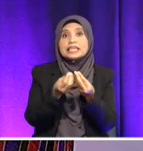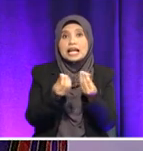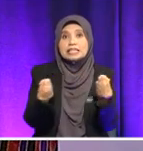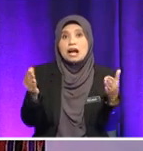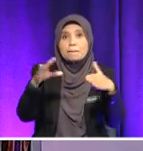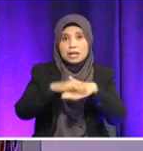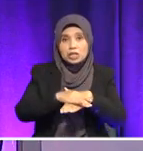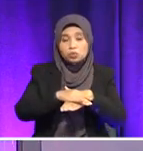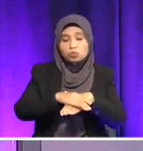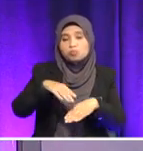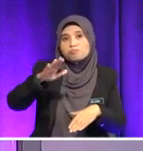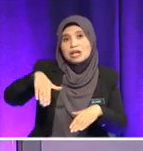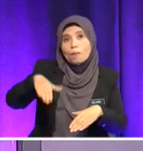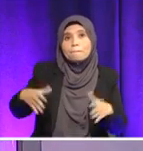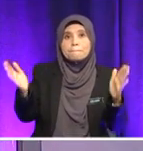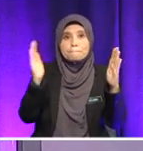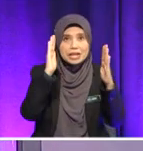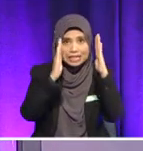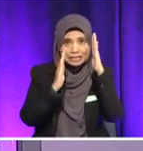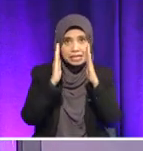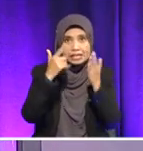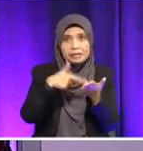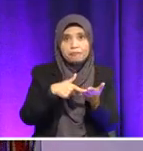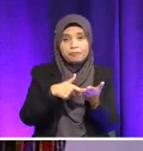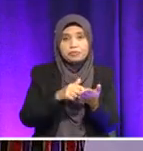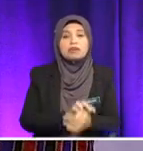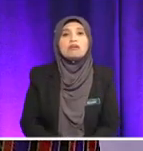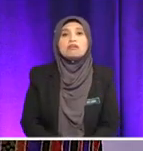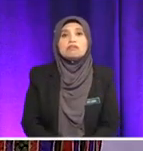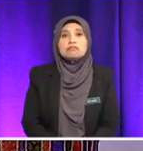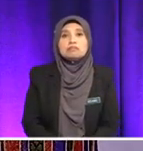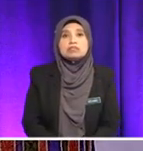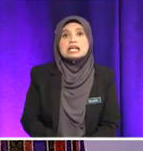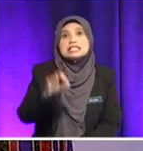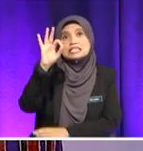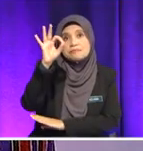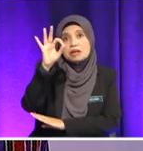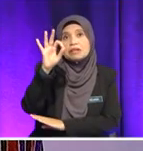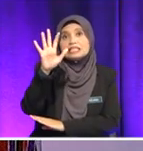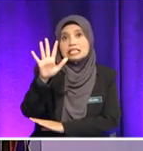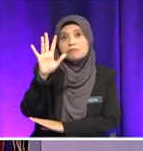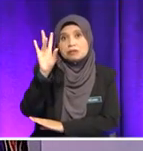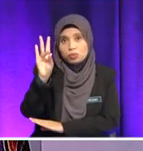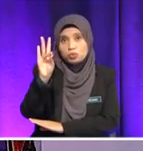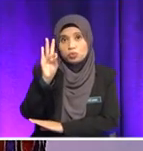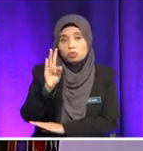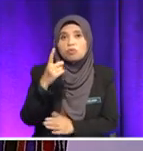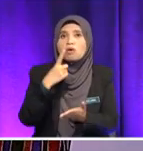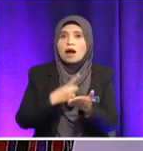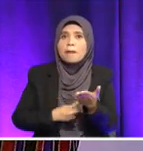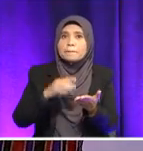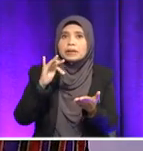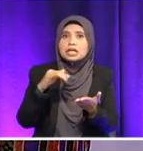belum Malaysia jadi kita akan Melayu 1957 Jadi apa yang